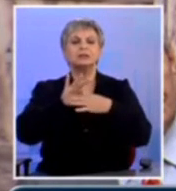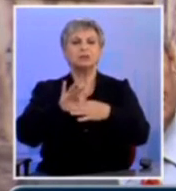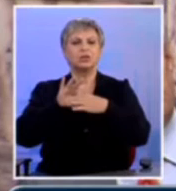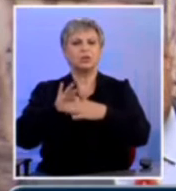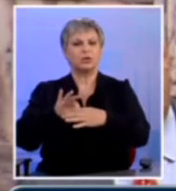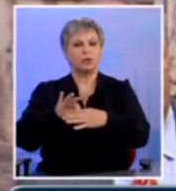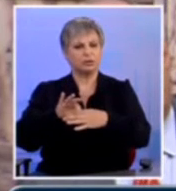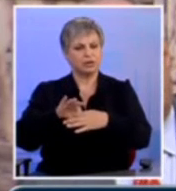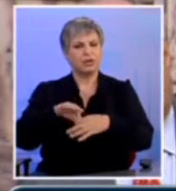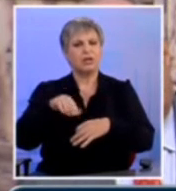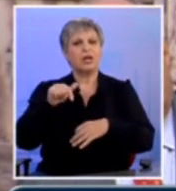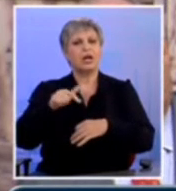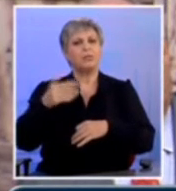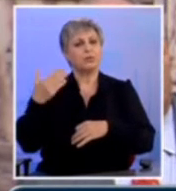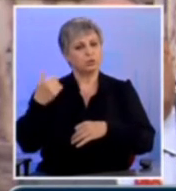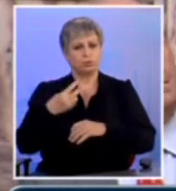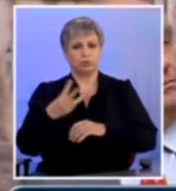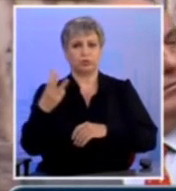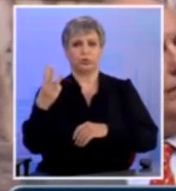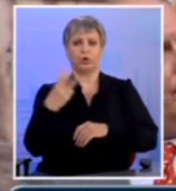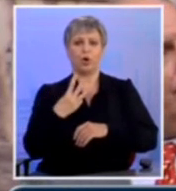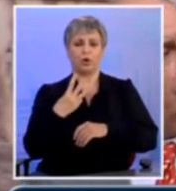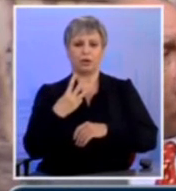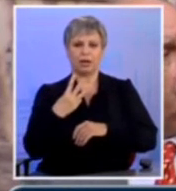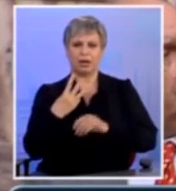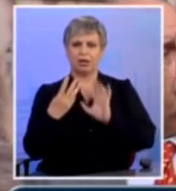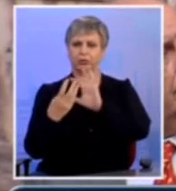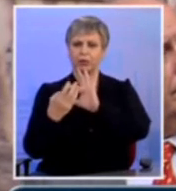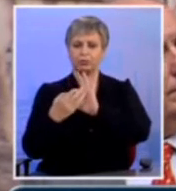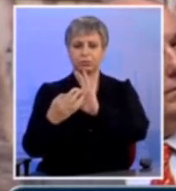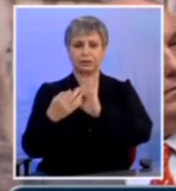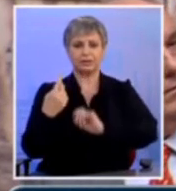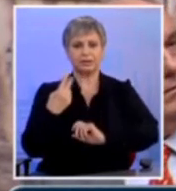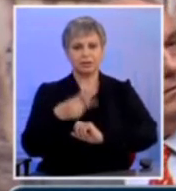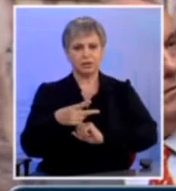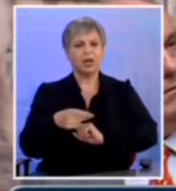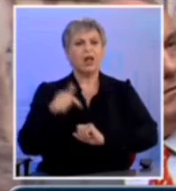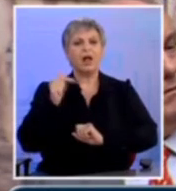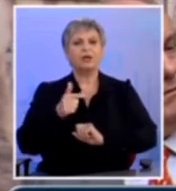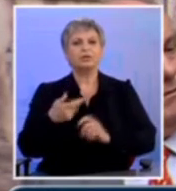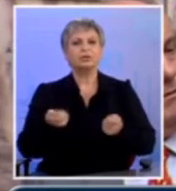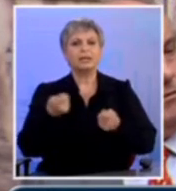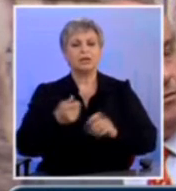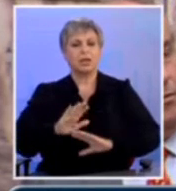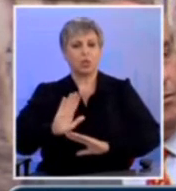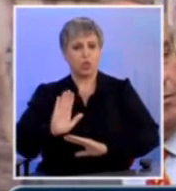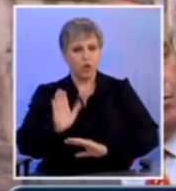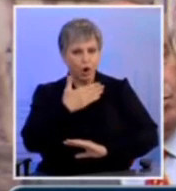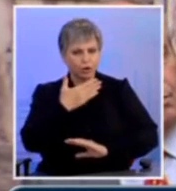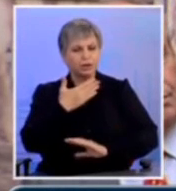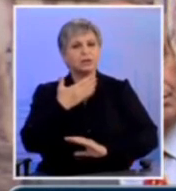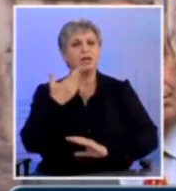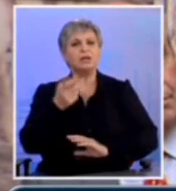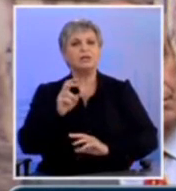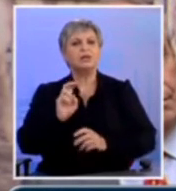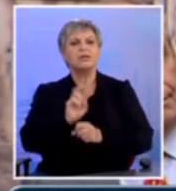δημόσιας διοίκησης από την τότε Τρόικα, χαρακτηριζότανε από απολύσεις, διαθεσιμότητες,